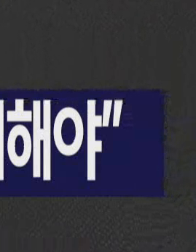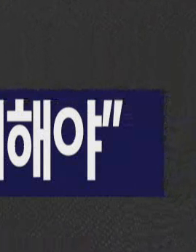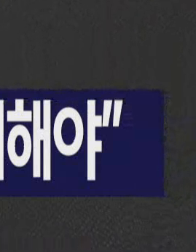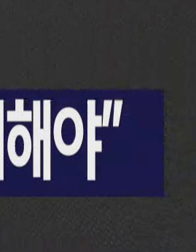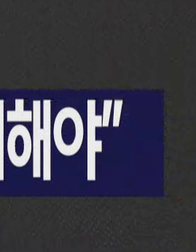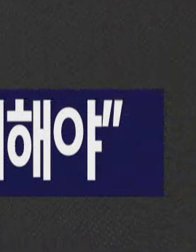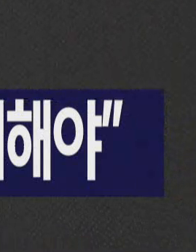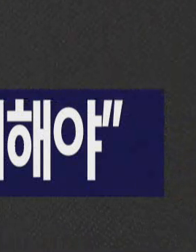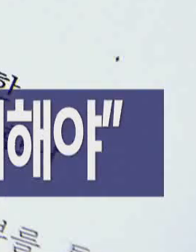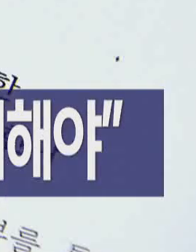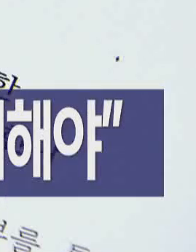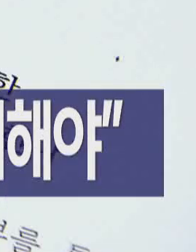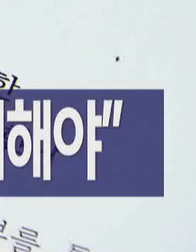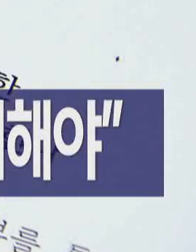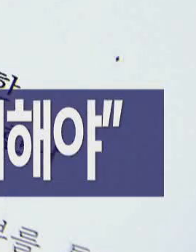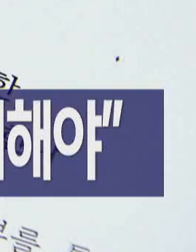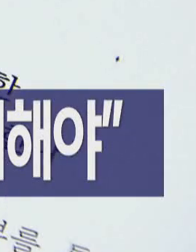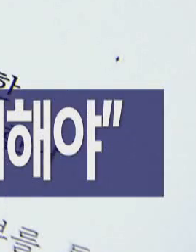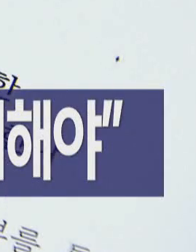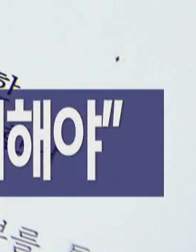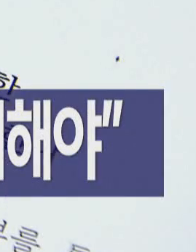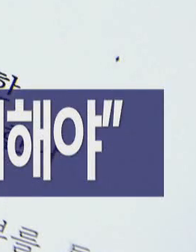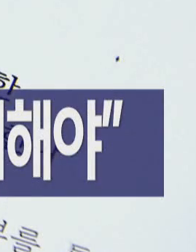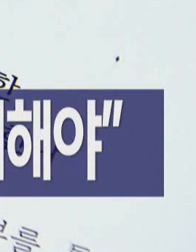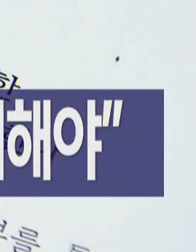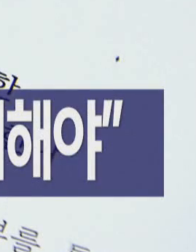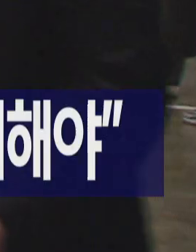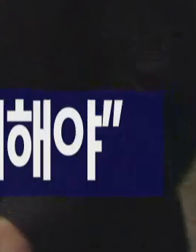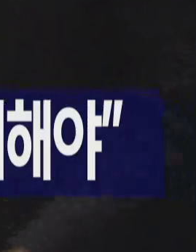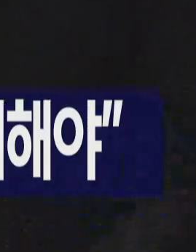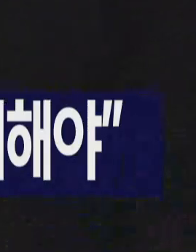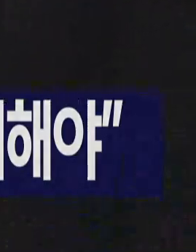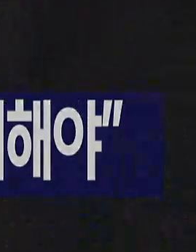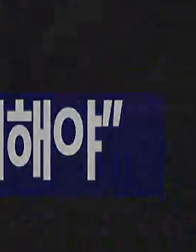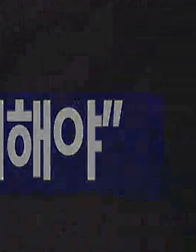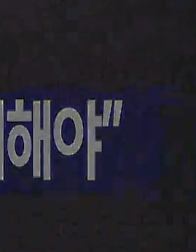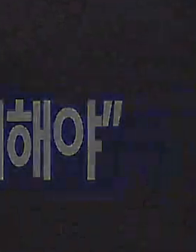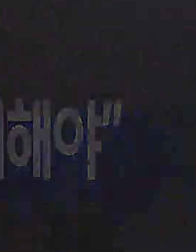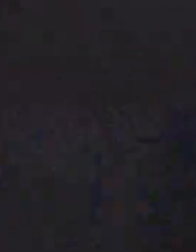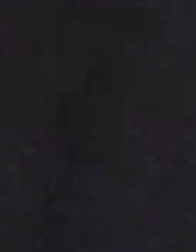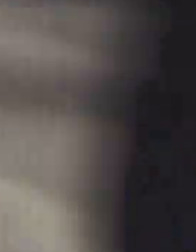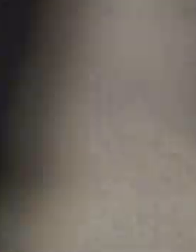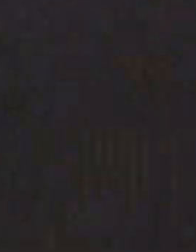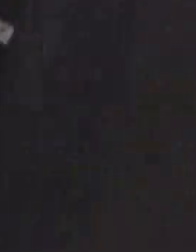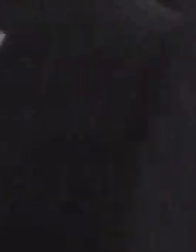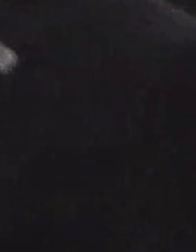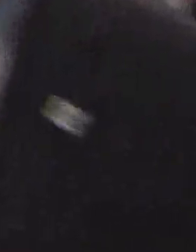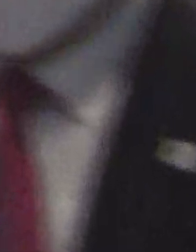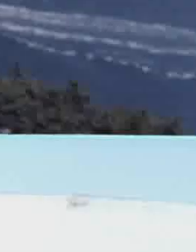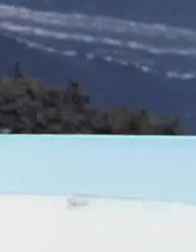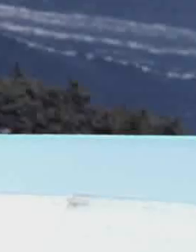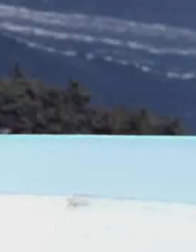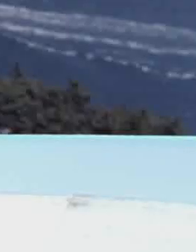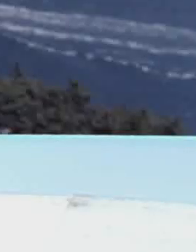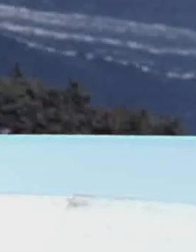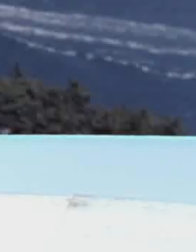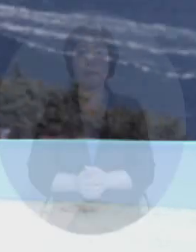통해 국민을 분열시키려는 의도라며 윤 후보의 사과와 후보 사퇴를 촉구했습니다.